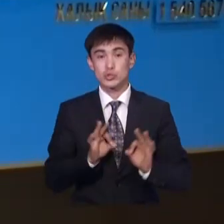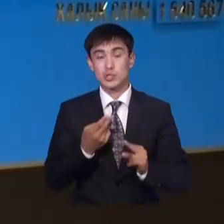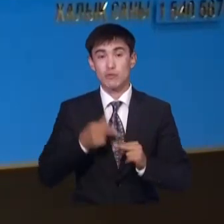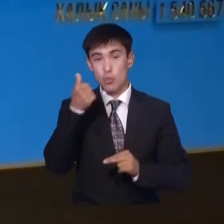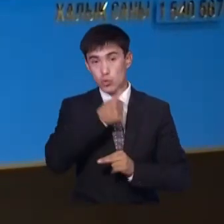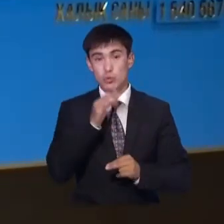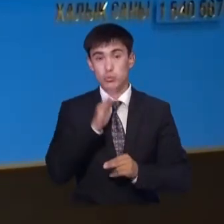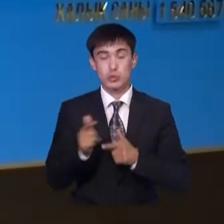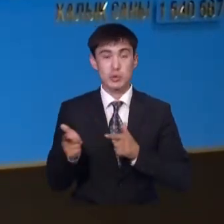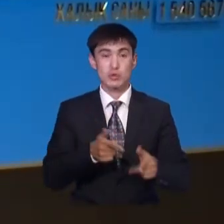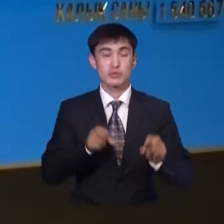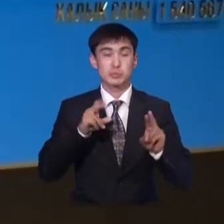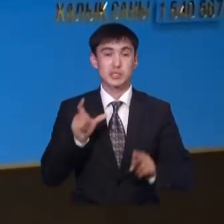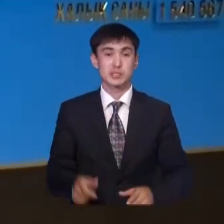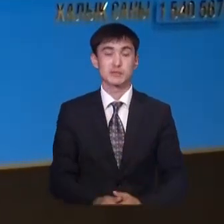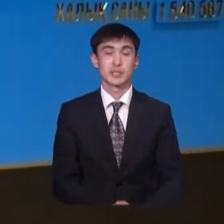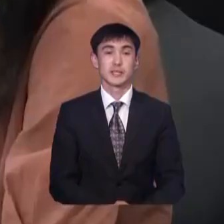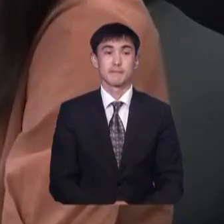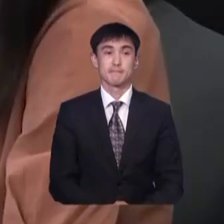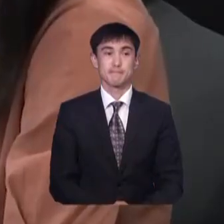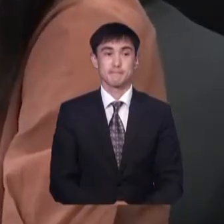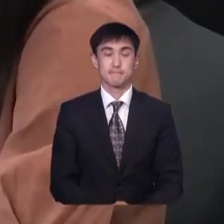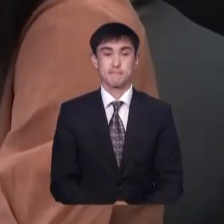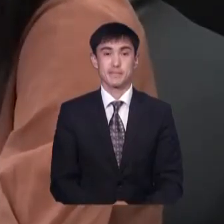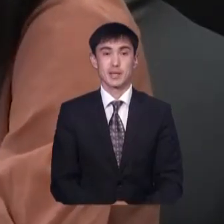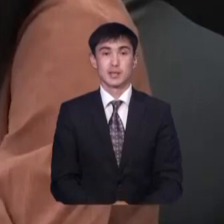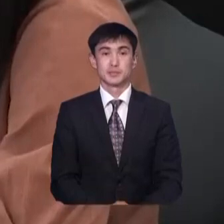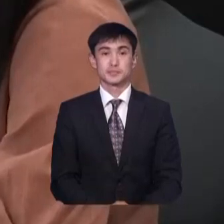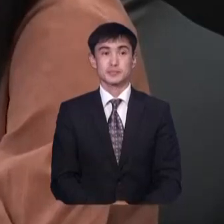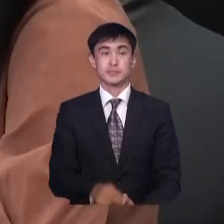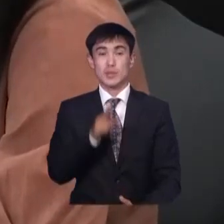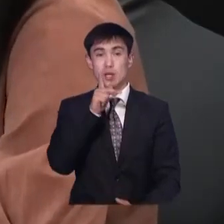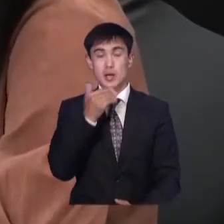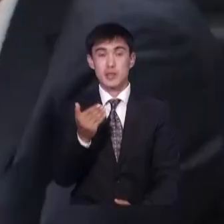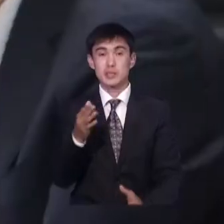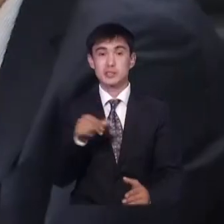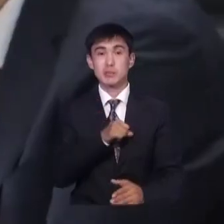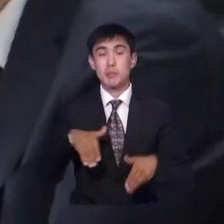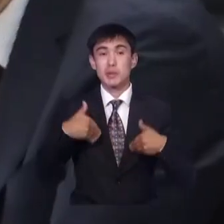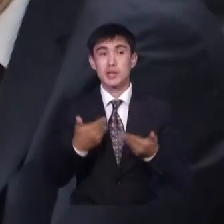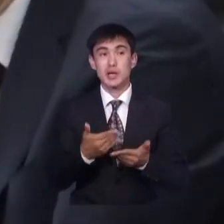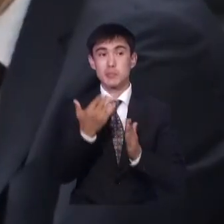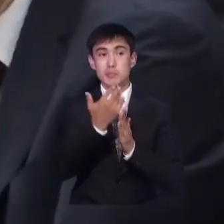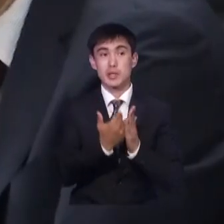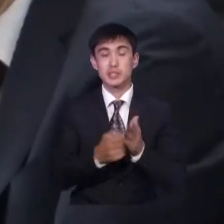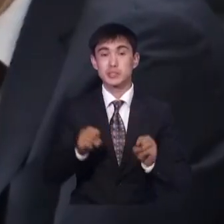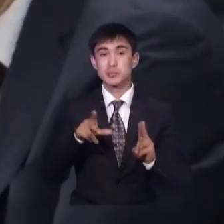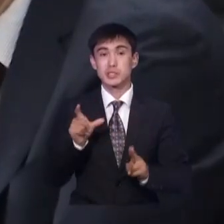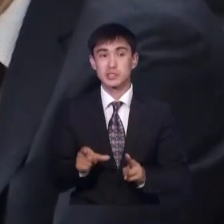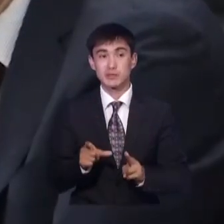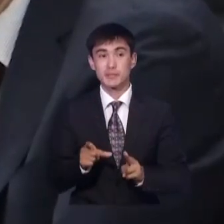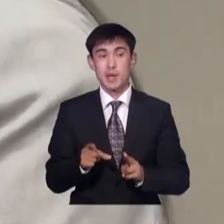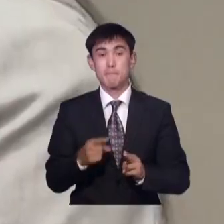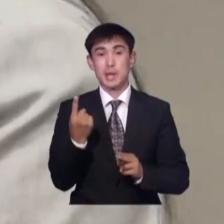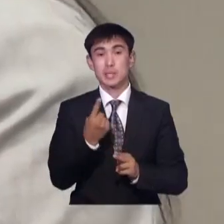года мы будем готовить специалистов. Стоит отметить, что Южная Корея сама предлагает перечень необходимых специальностей.